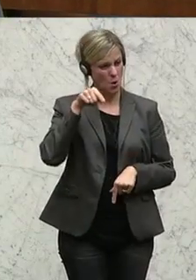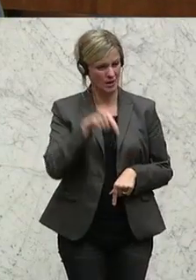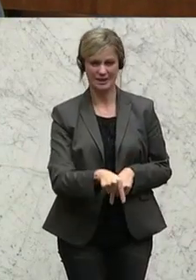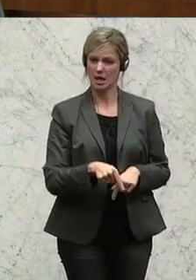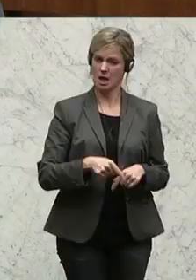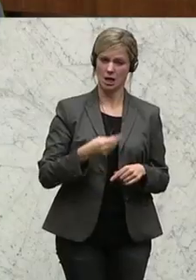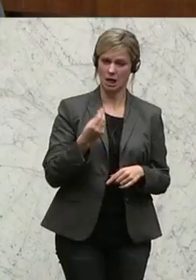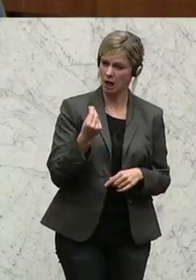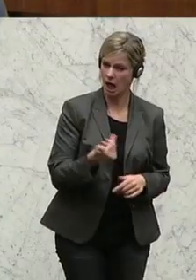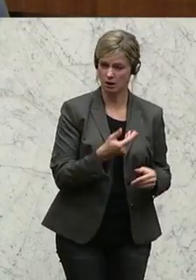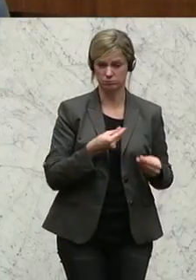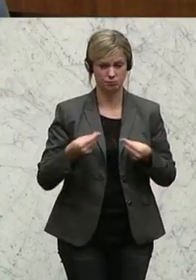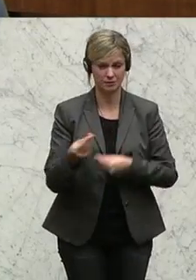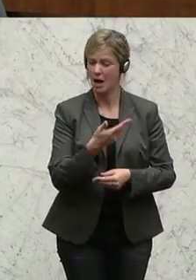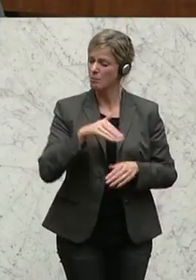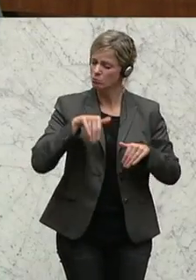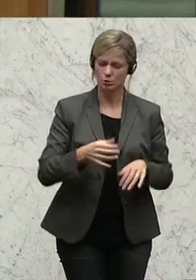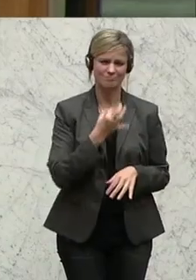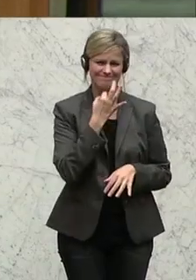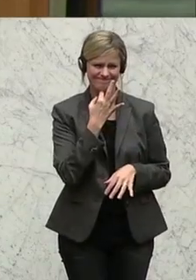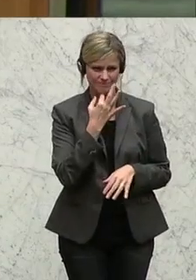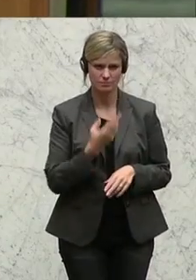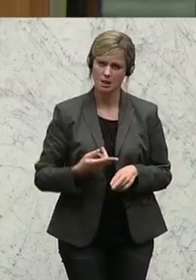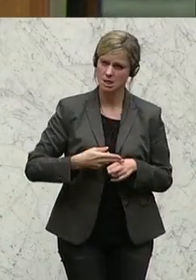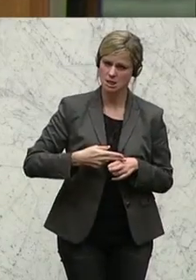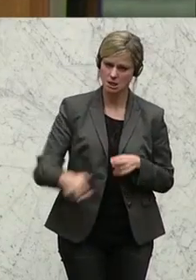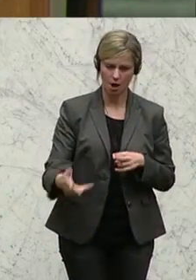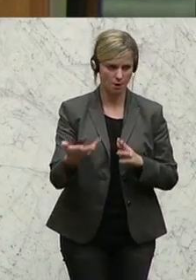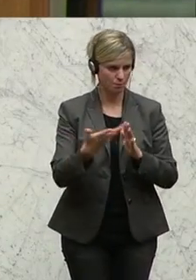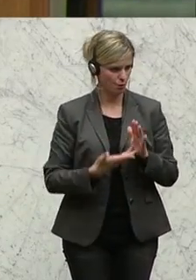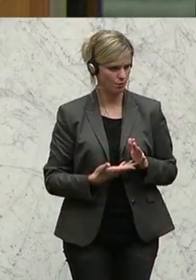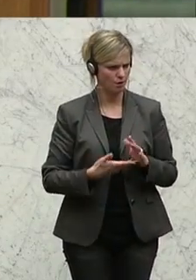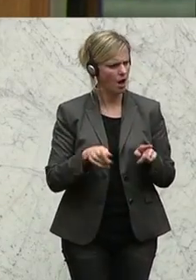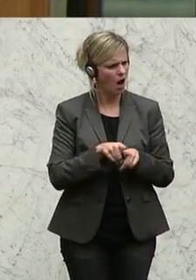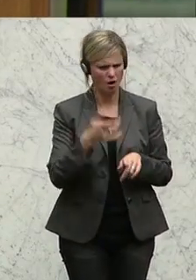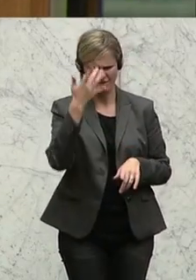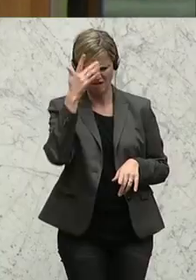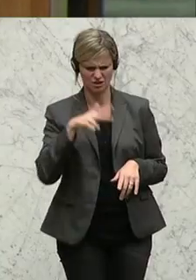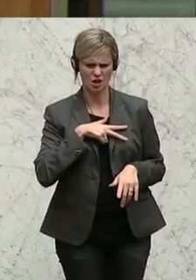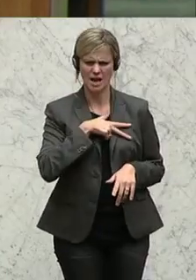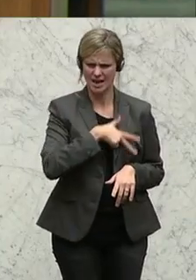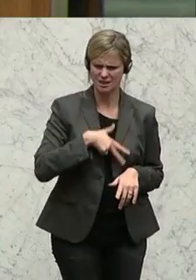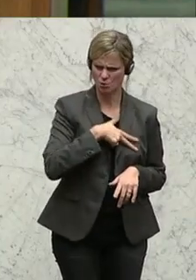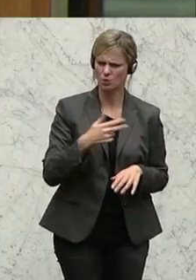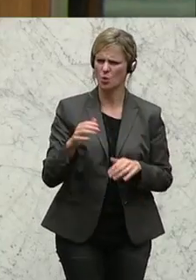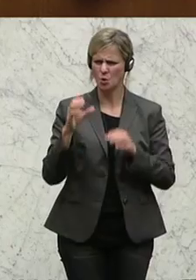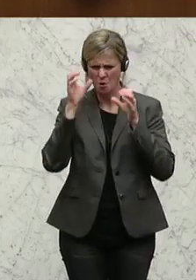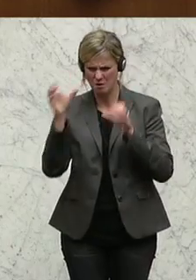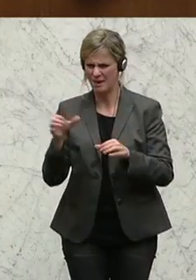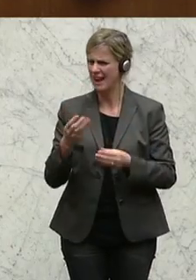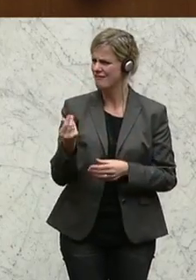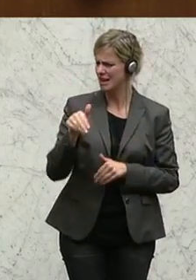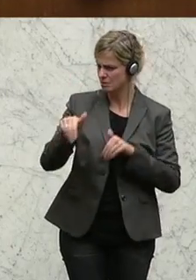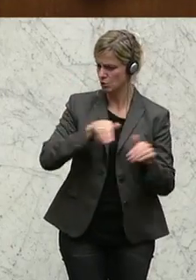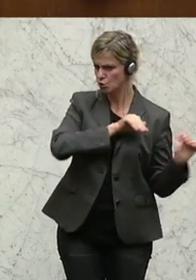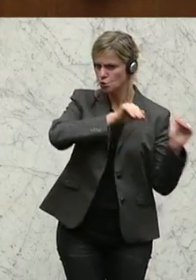eine saubere Prüfung umso wichtiger gewesen. Ich weiß gar nicht, warum die SPÖ hier auch ÖVP-Finanzministerinnen und Finanzminister in Schutz nimmt, weil